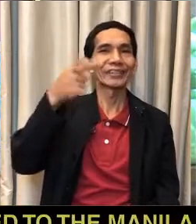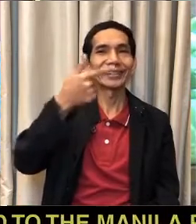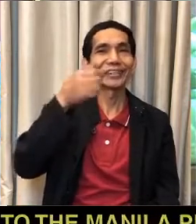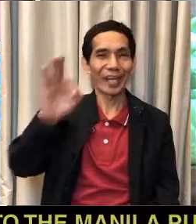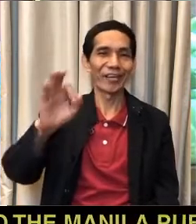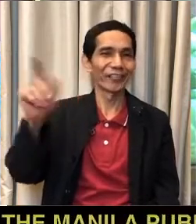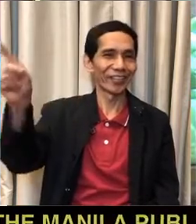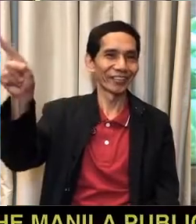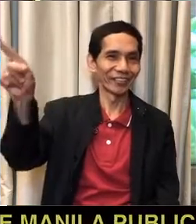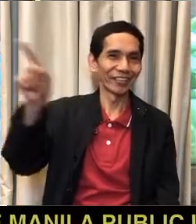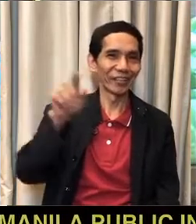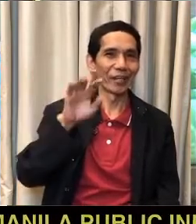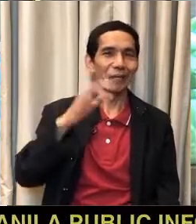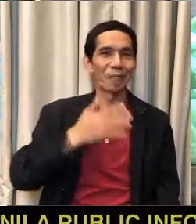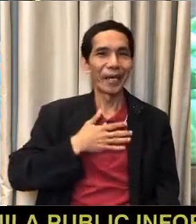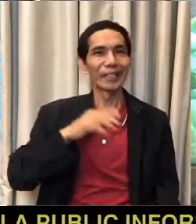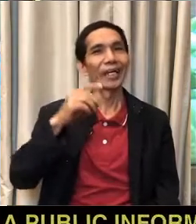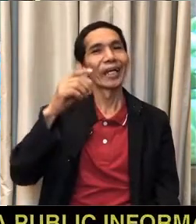Sinusundo na ako.